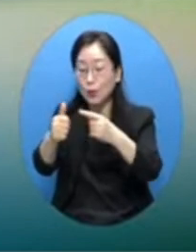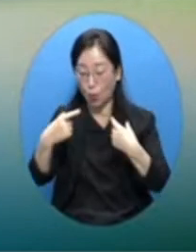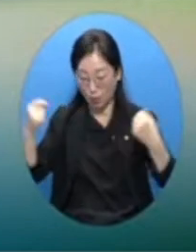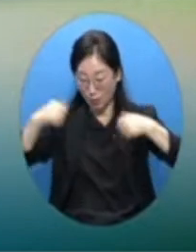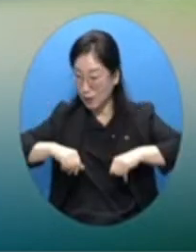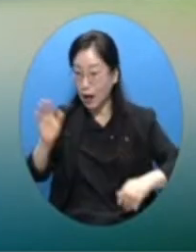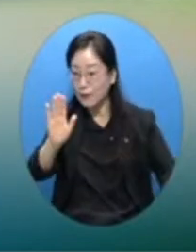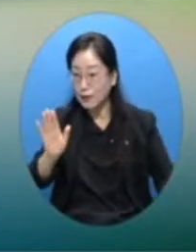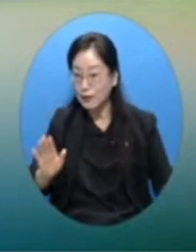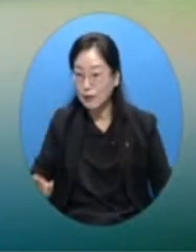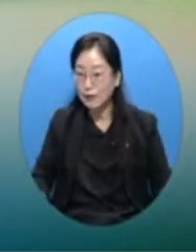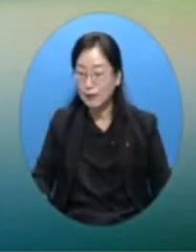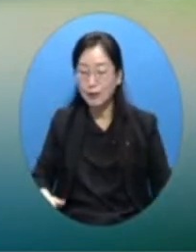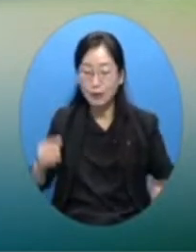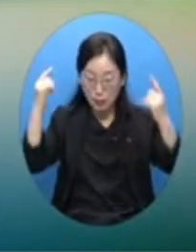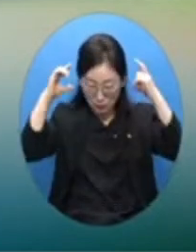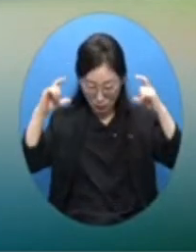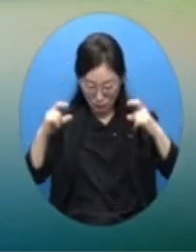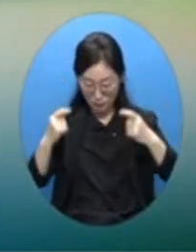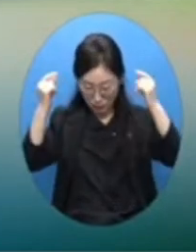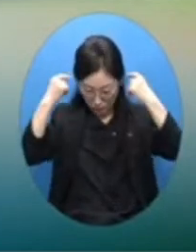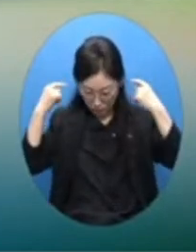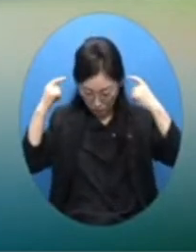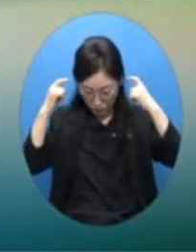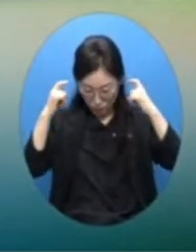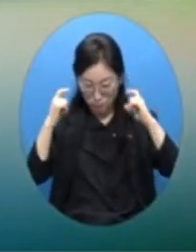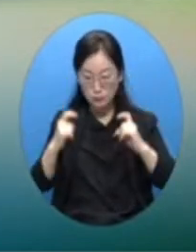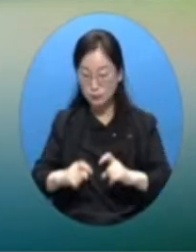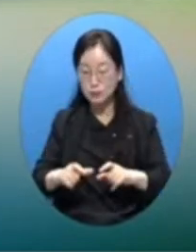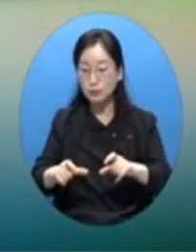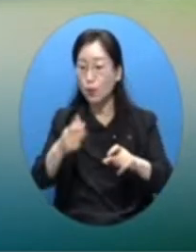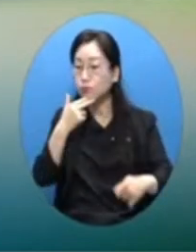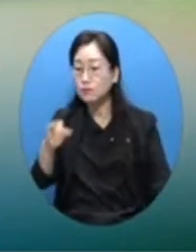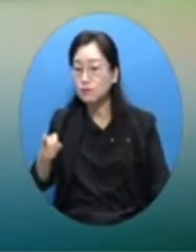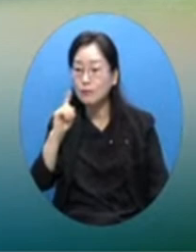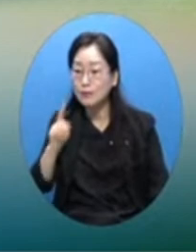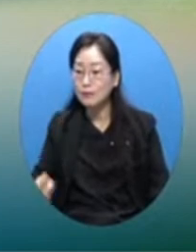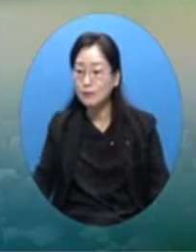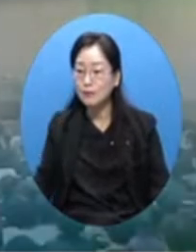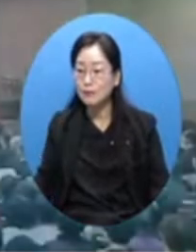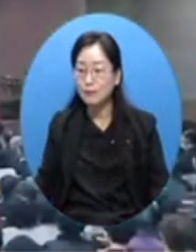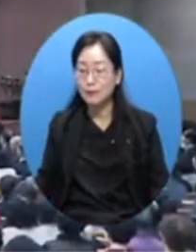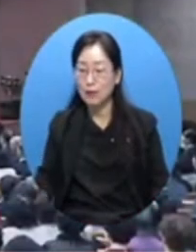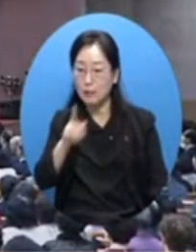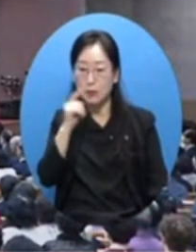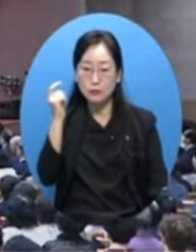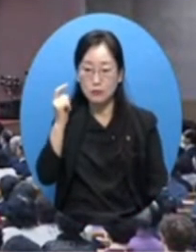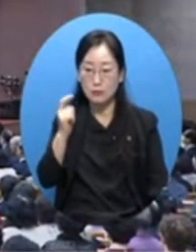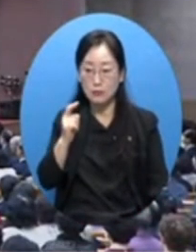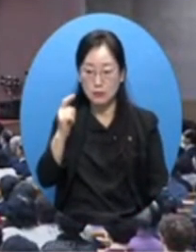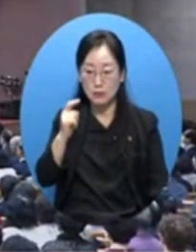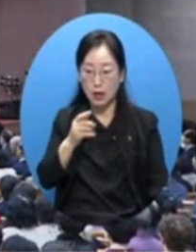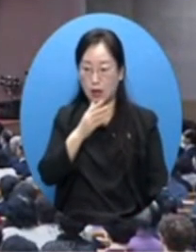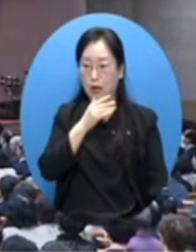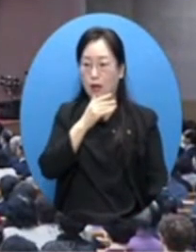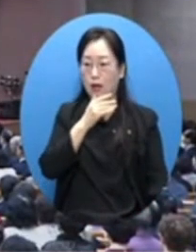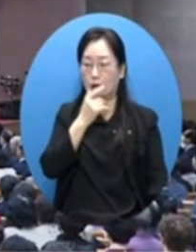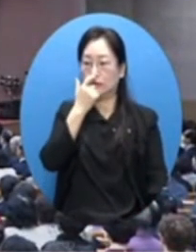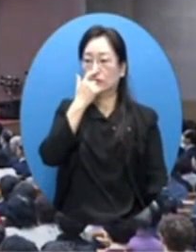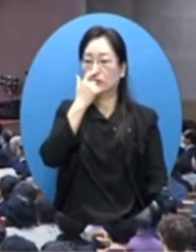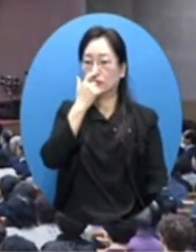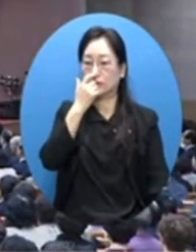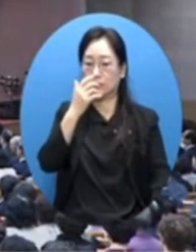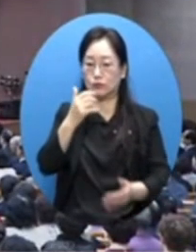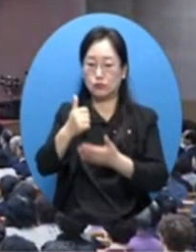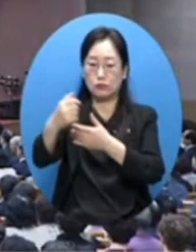입어? 청진기도 귀에 안 되네? 그 말이 그에게는 주님의 음성으로 들려왔습니다.